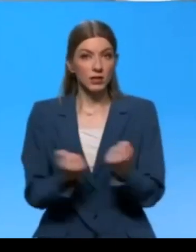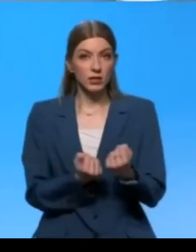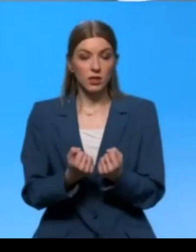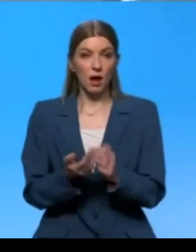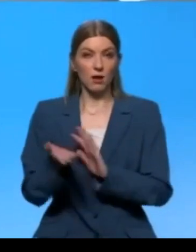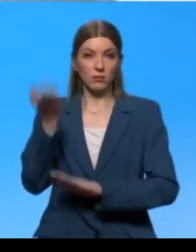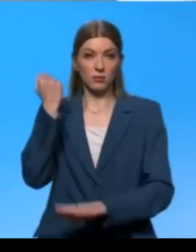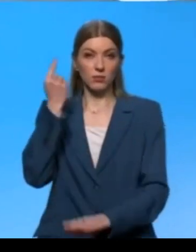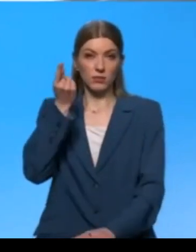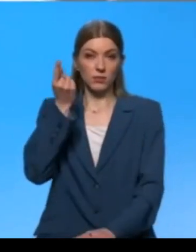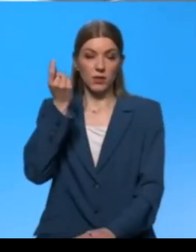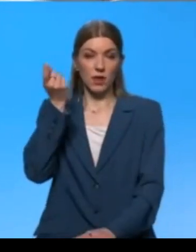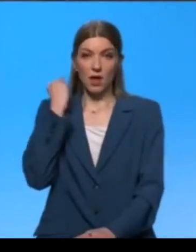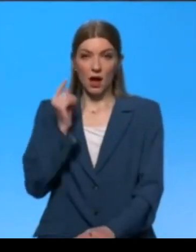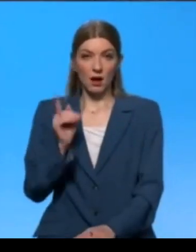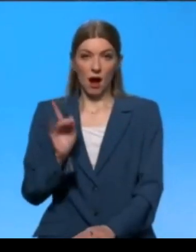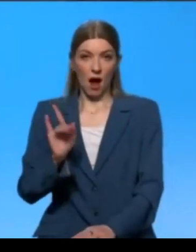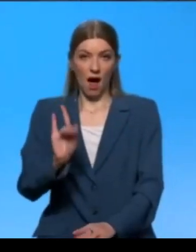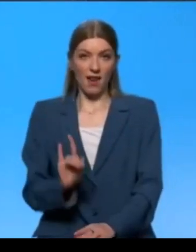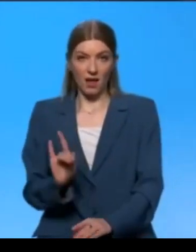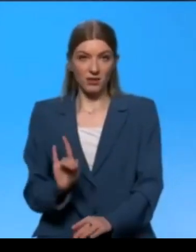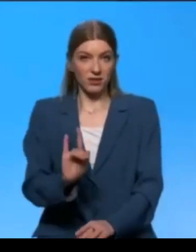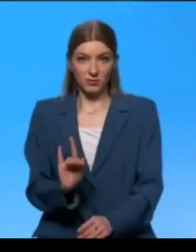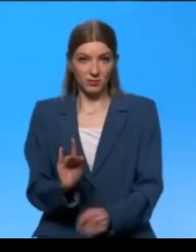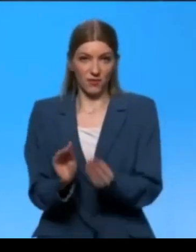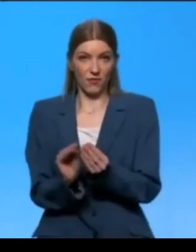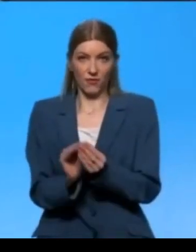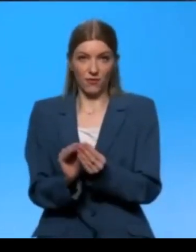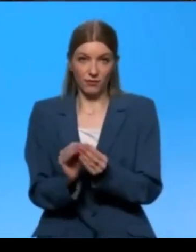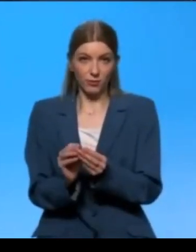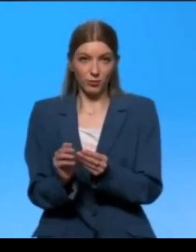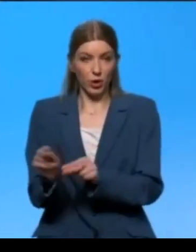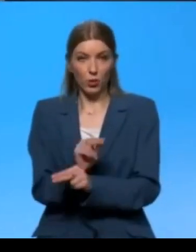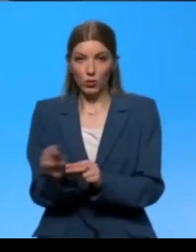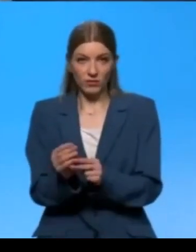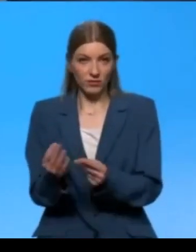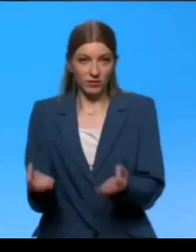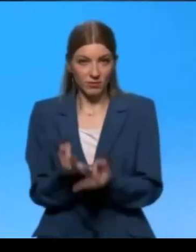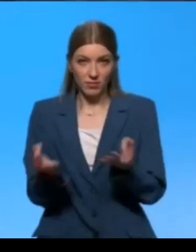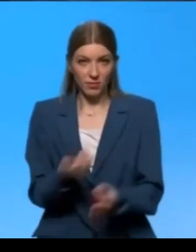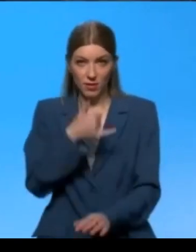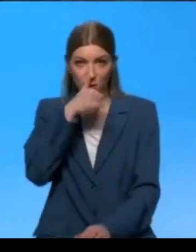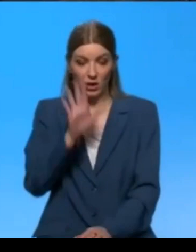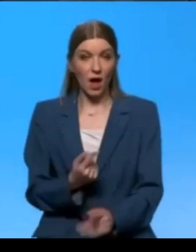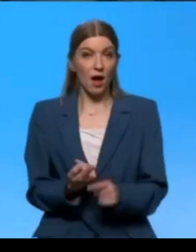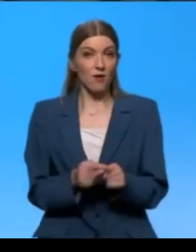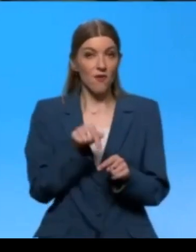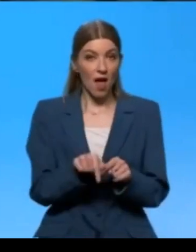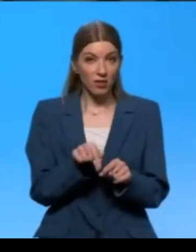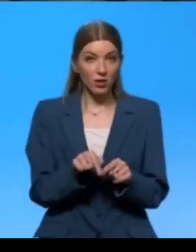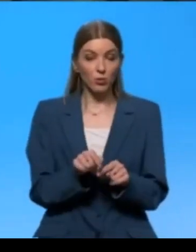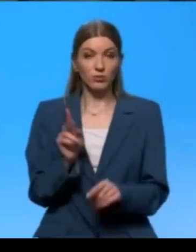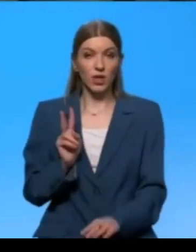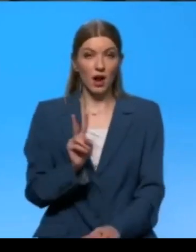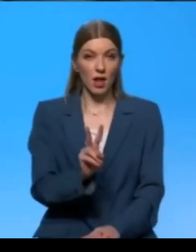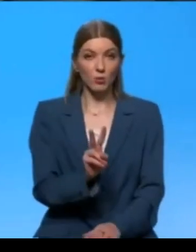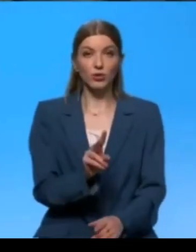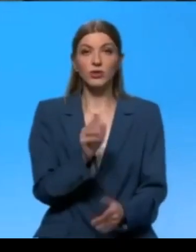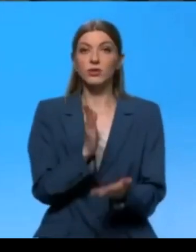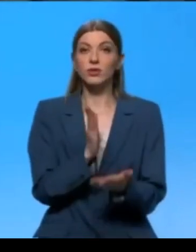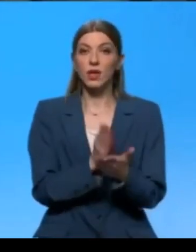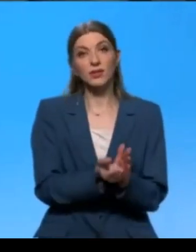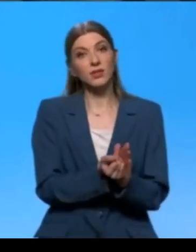водителя вообще не регулировало и было в одном положении А на данном троллейбусе несколько есть несколько